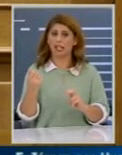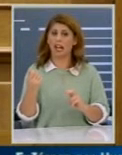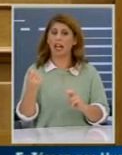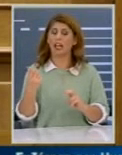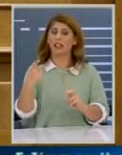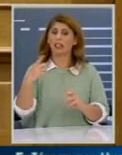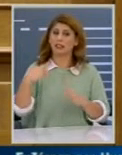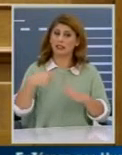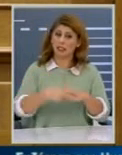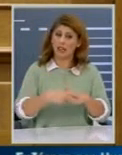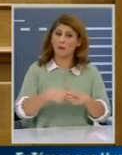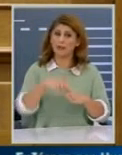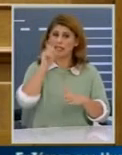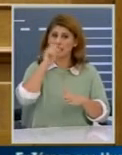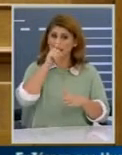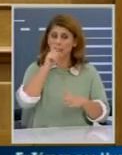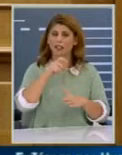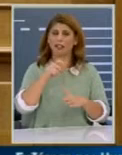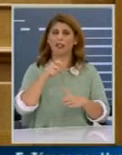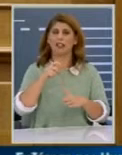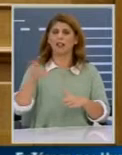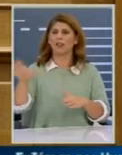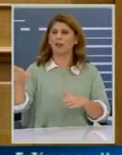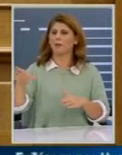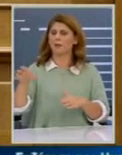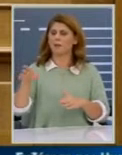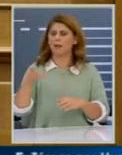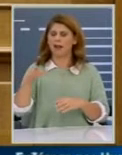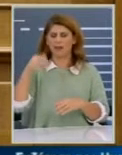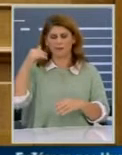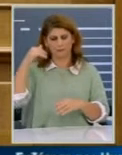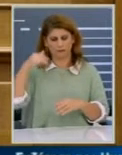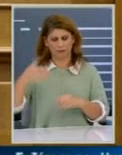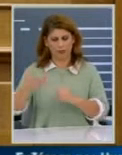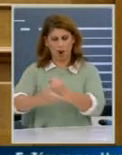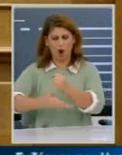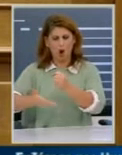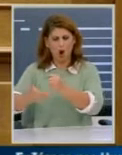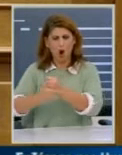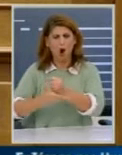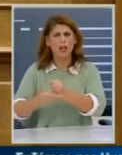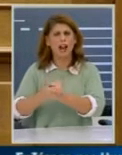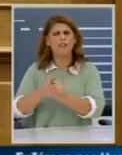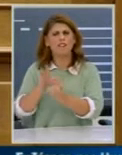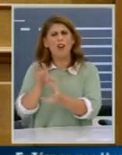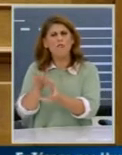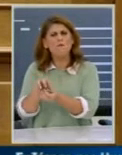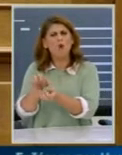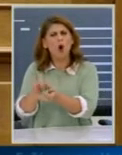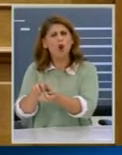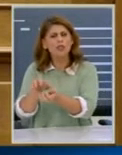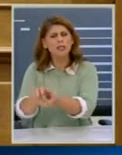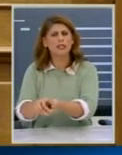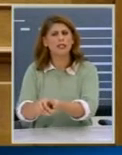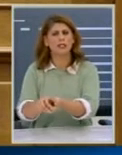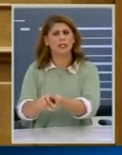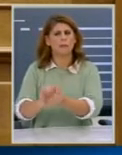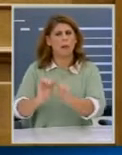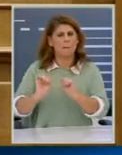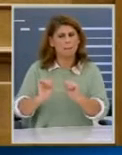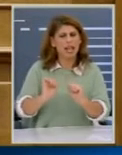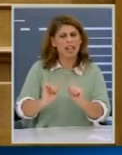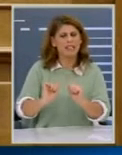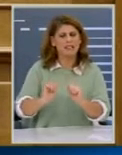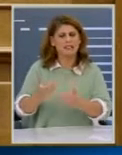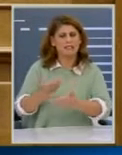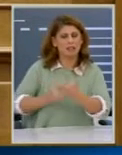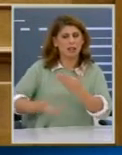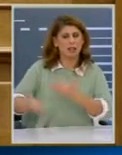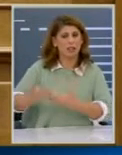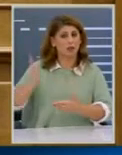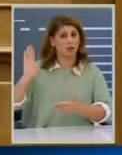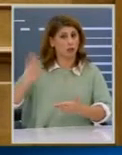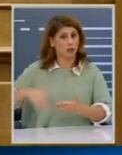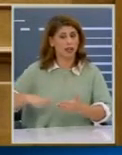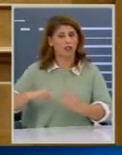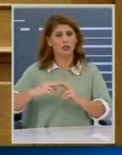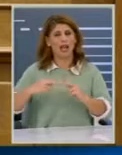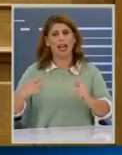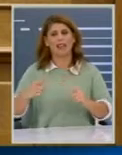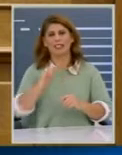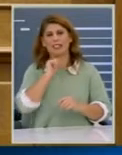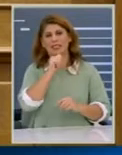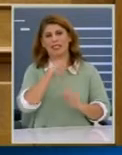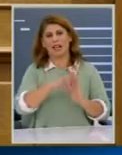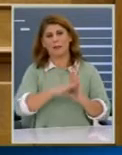Αττικής, τα βοσκοτόπια για εγγυήσεις, πιέσεις, συναλλαγές και τελικά